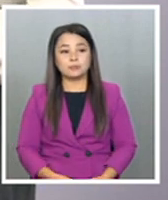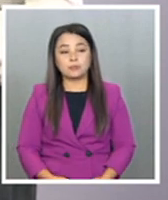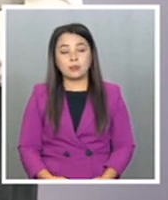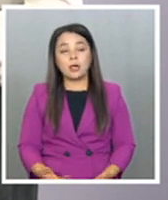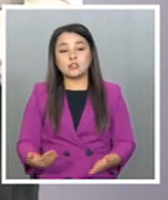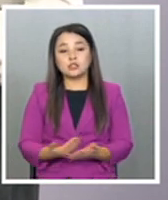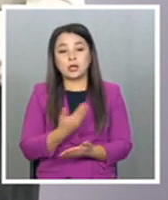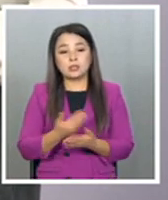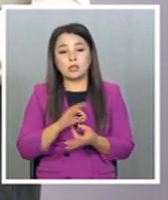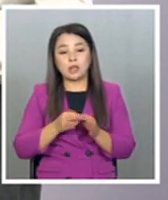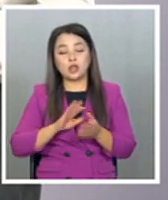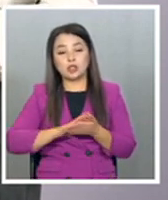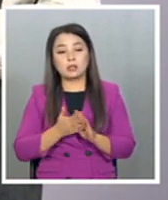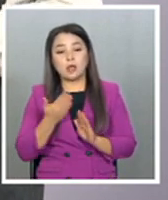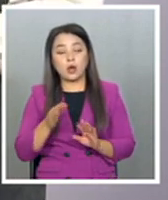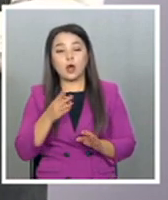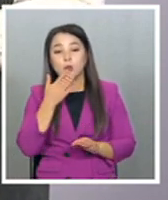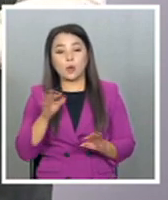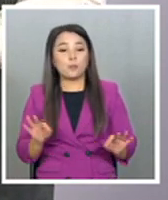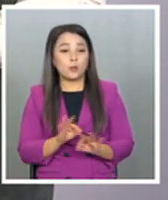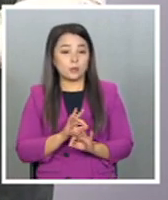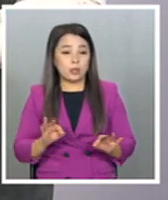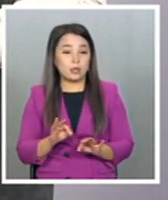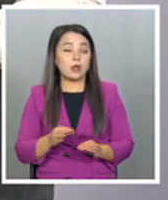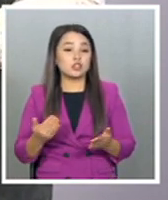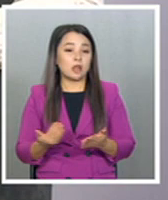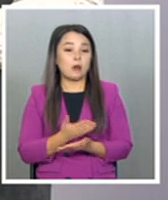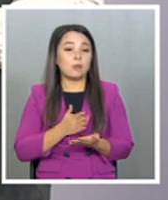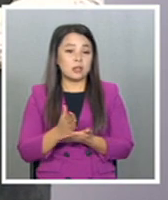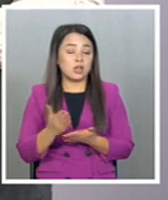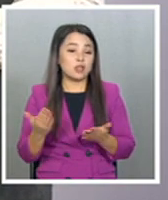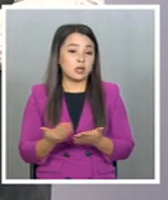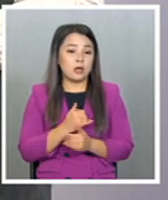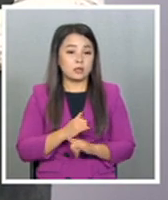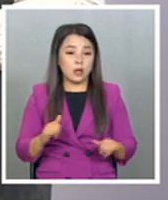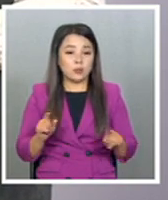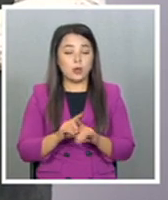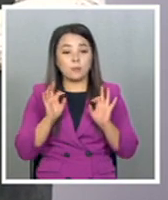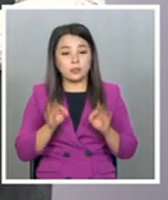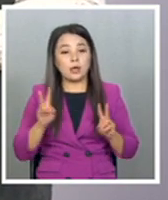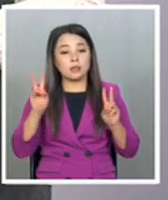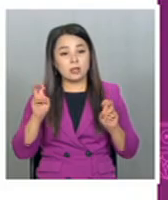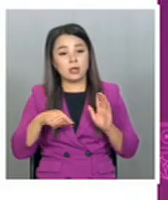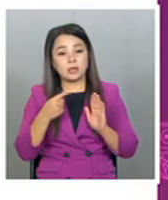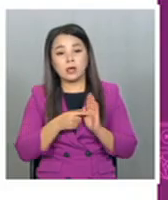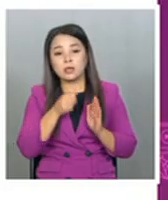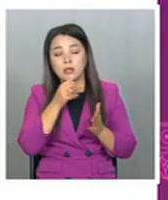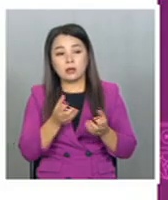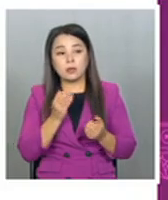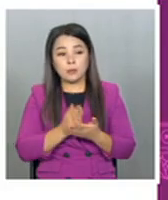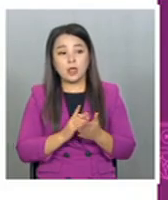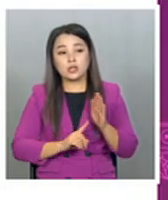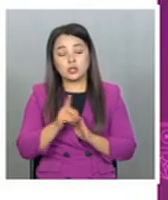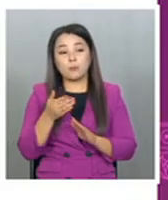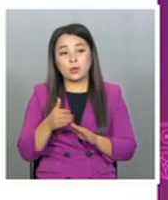Жаһандану жағдайында ұлттық музыка өнерін жаңа бағытта жаңғырту дұрыс па тақырыбын алайық. Кіріспе